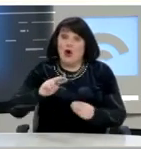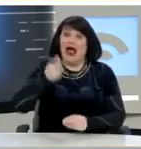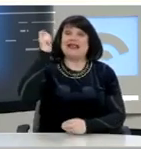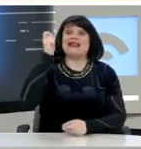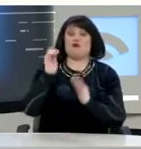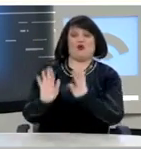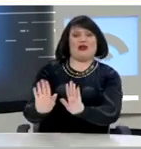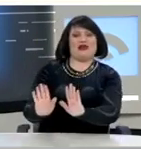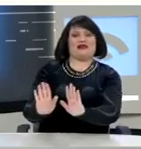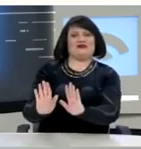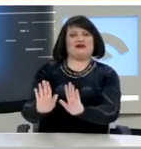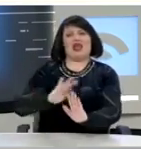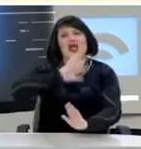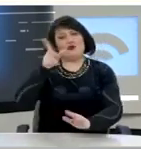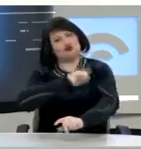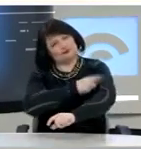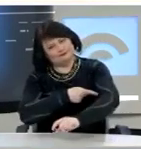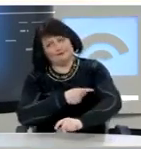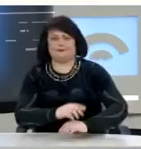αντιπολίτευση μέχρι να αποκτήσετε αυτή την ικανότητα.